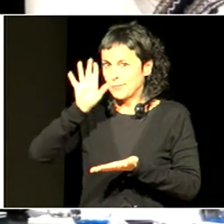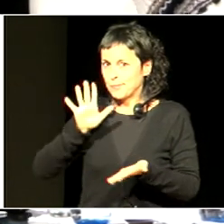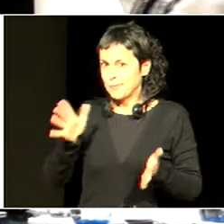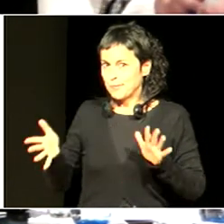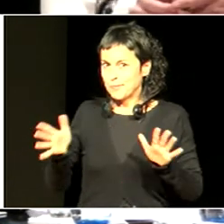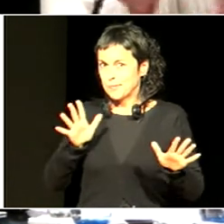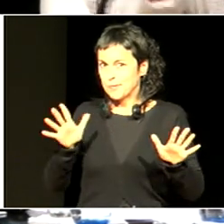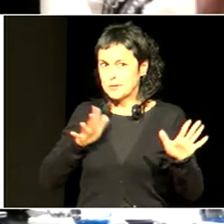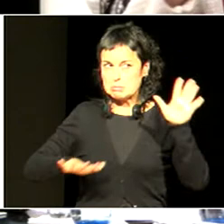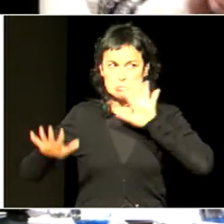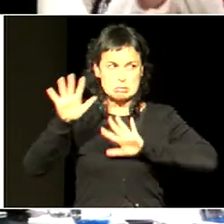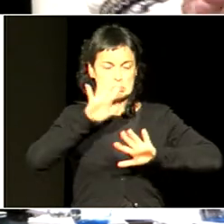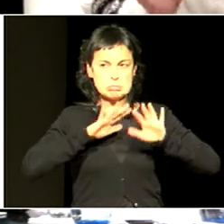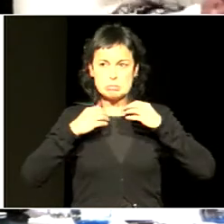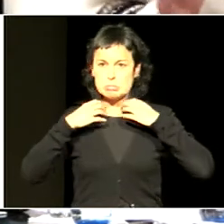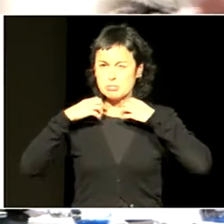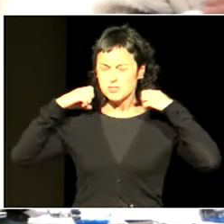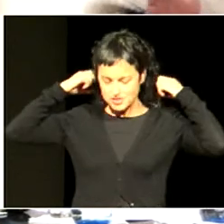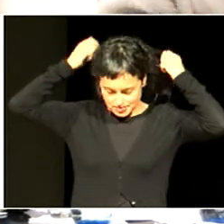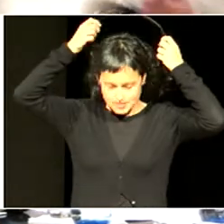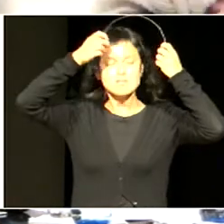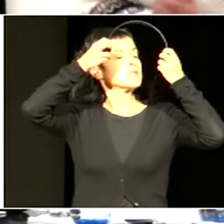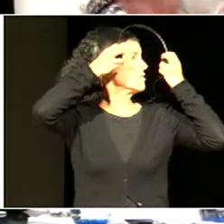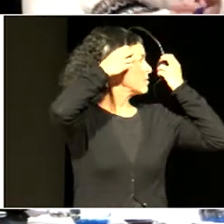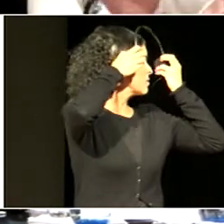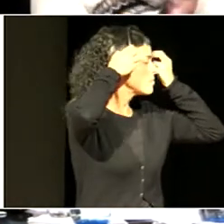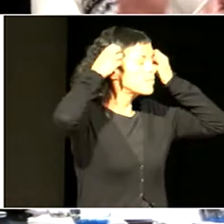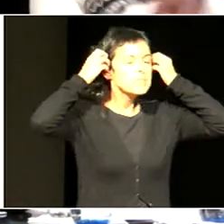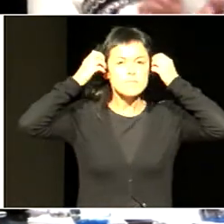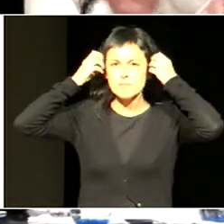deskolokata modura naho, osea, ez pentsa,